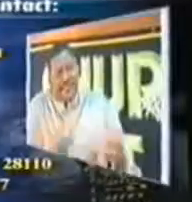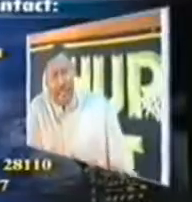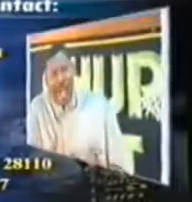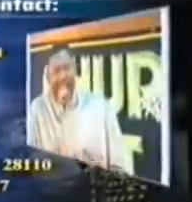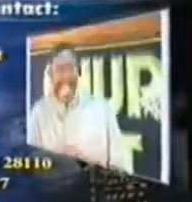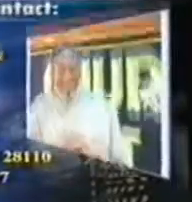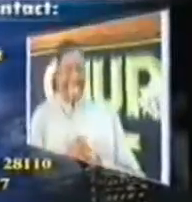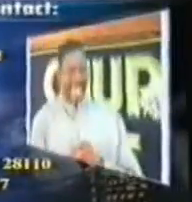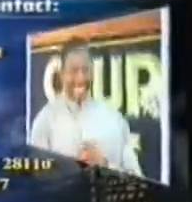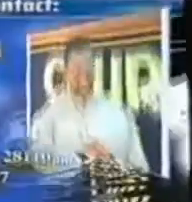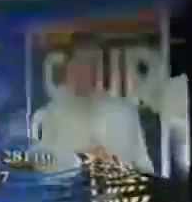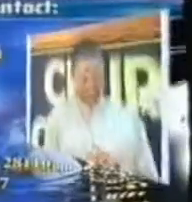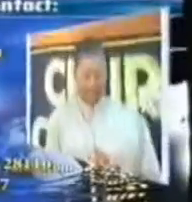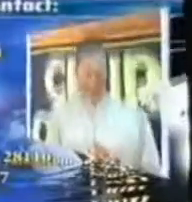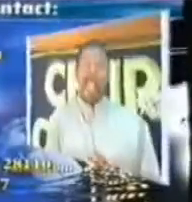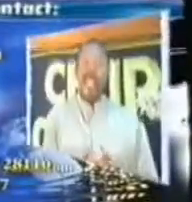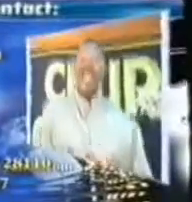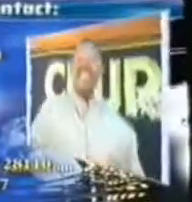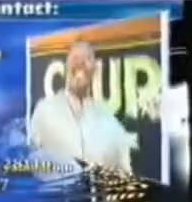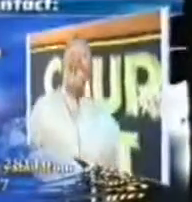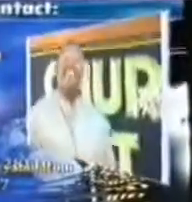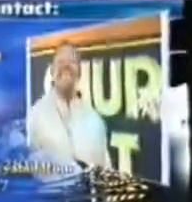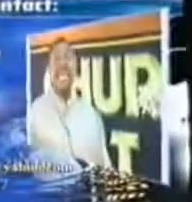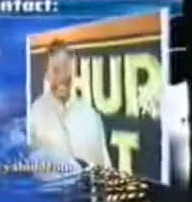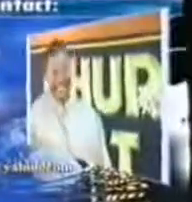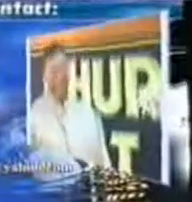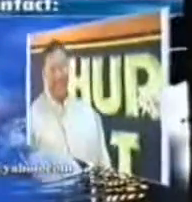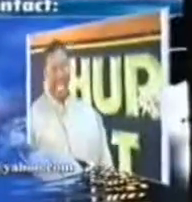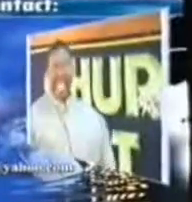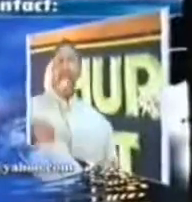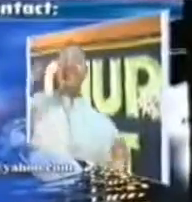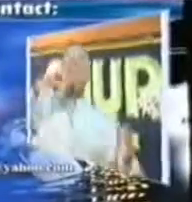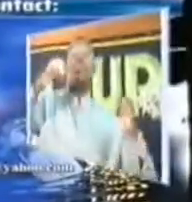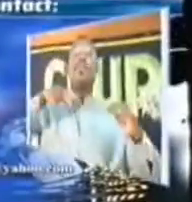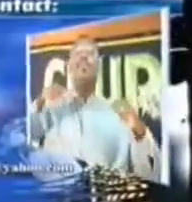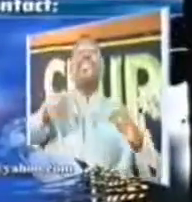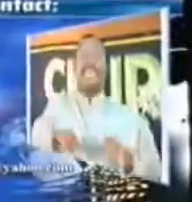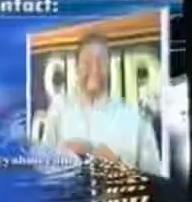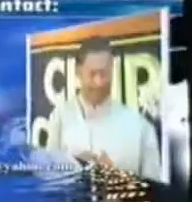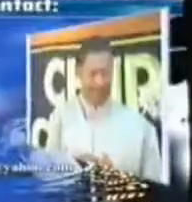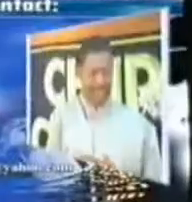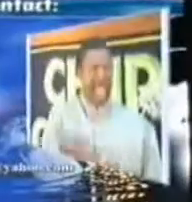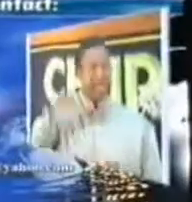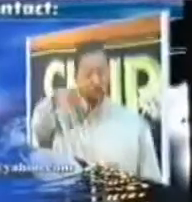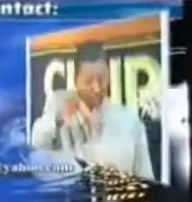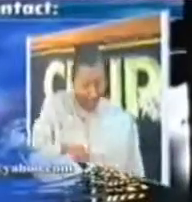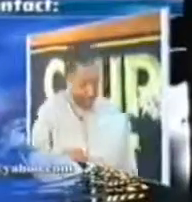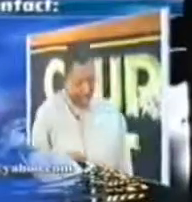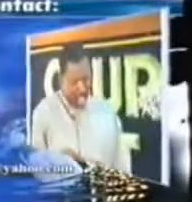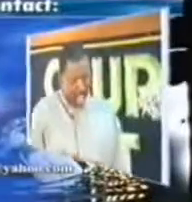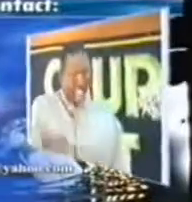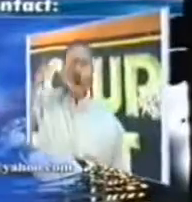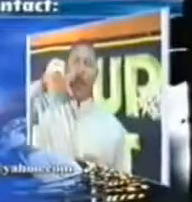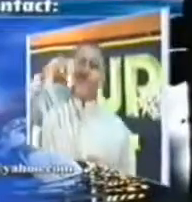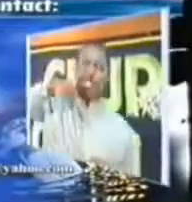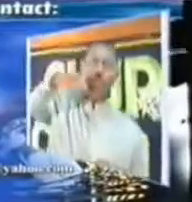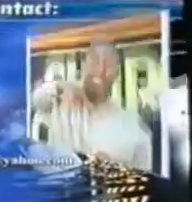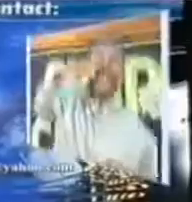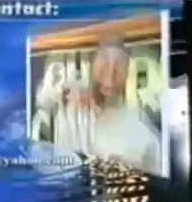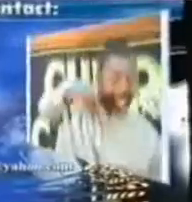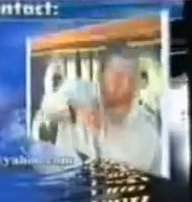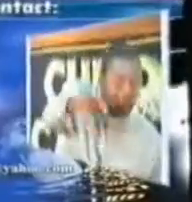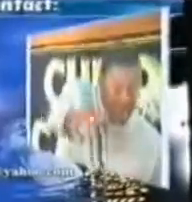bẹ̀ fẹ́rẹ́ fẹ́rẹ́ mu a ẹ̀nyẹ́ sàn adìẹ ni tiẹ̀. Ẹni ẹ̀ náà asẹm bí sàn sẹ́ ẹ̀bùrọ̀ kìrìsìtò sọ mi sẹ́ àṣẹ nọ ẹ̀kìrìsìtò fọ́ nọ sẹ́ ọmọ